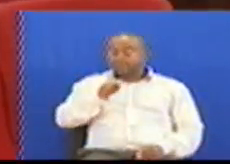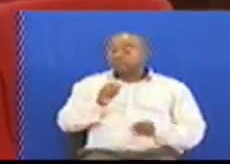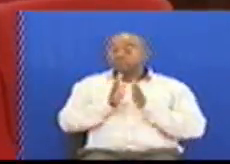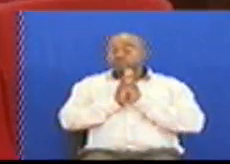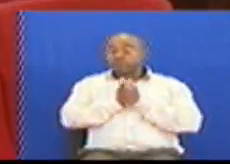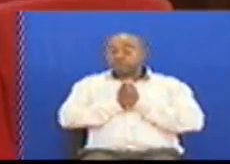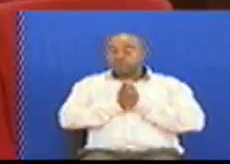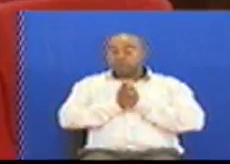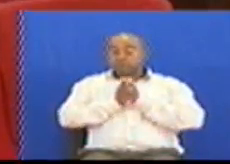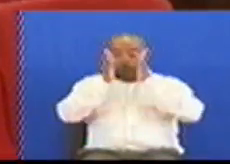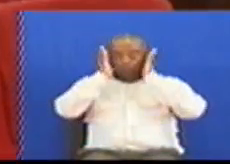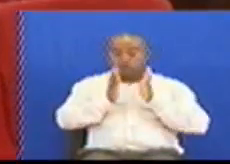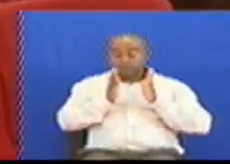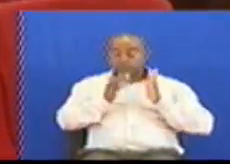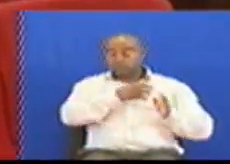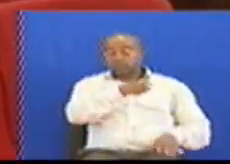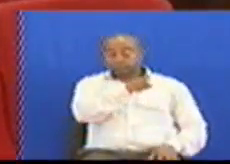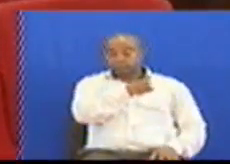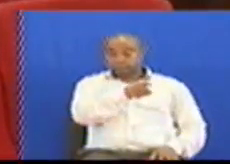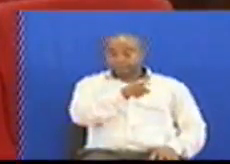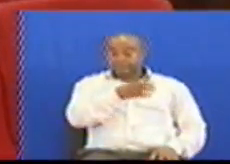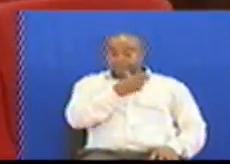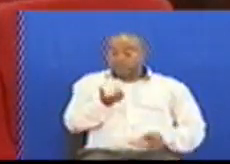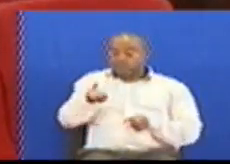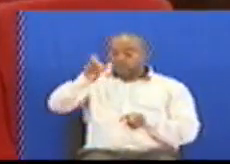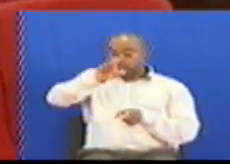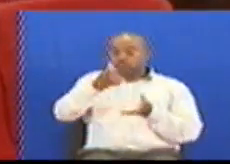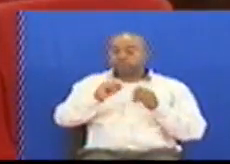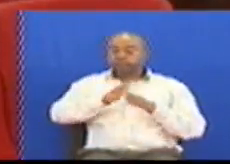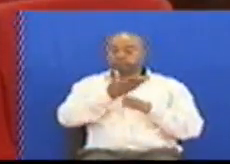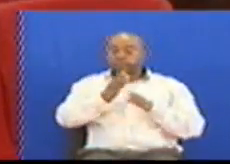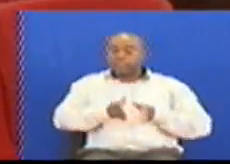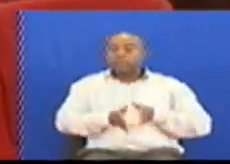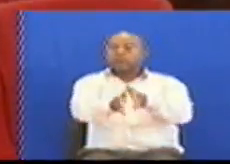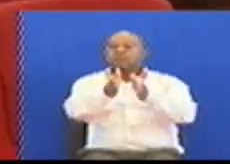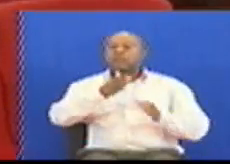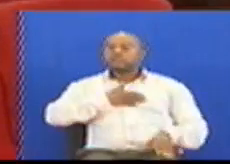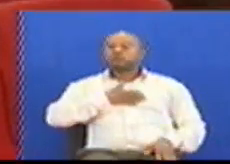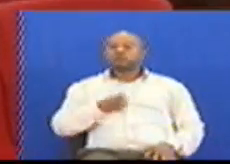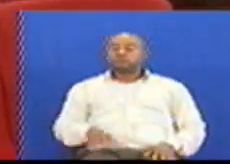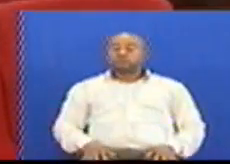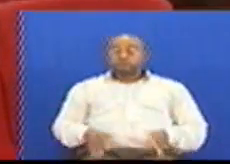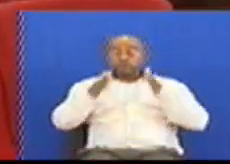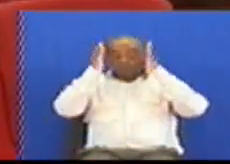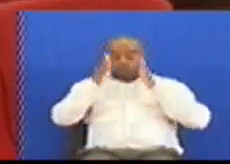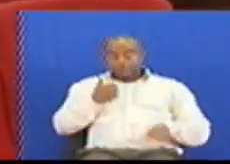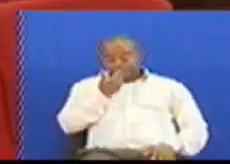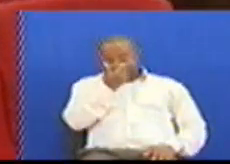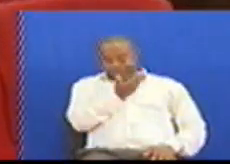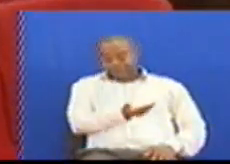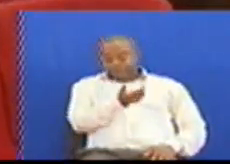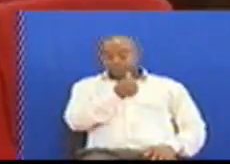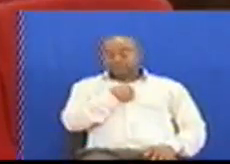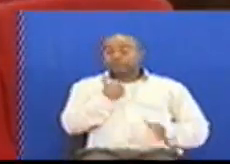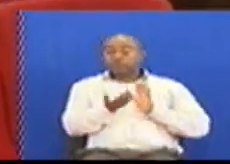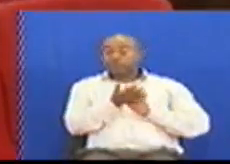kwenye TARURA ili tuweze kurekebisha hizi barabara zetu. Lakini mheshimiwa waziri, naomba nizungumze changamoto nilionayo